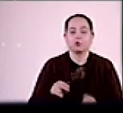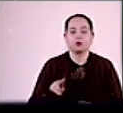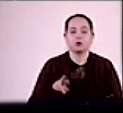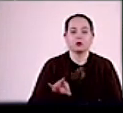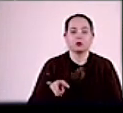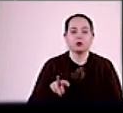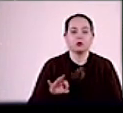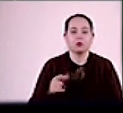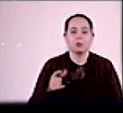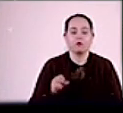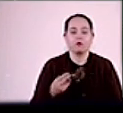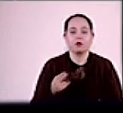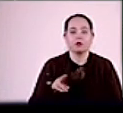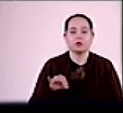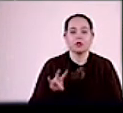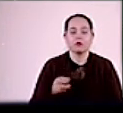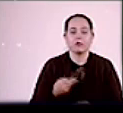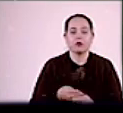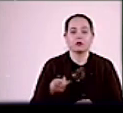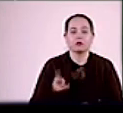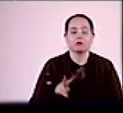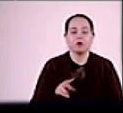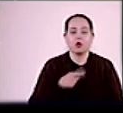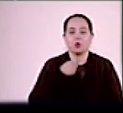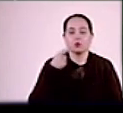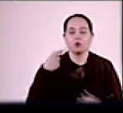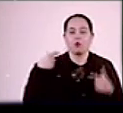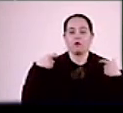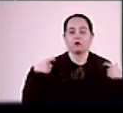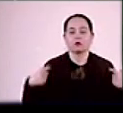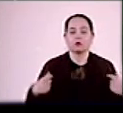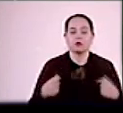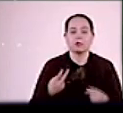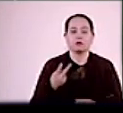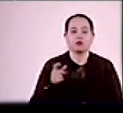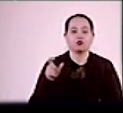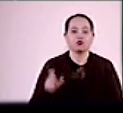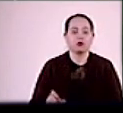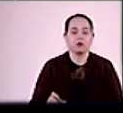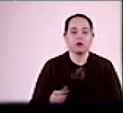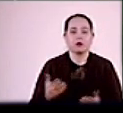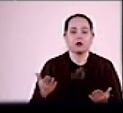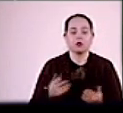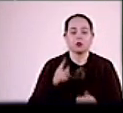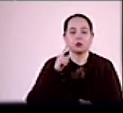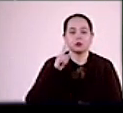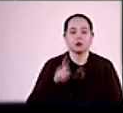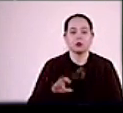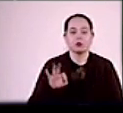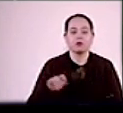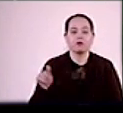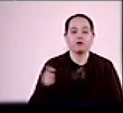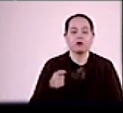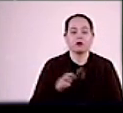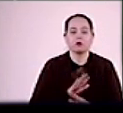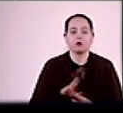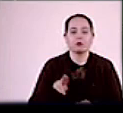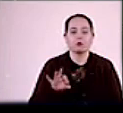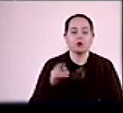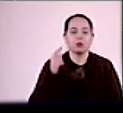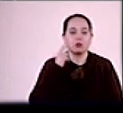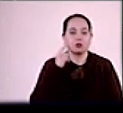и Денисов – это два русских офицера, два человека, которые знают о войне не